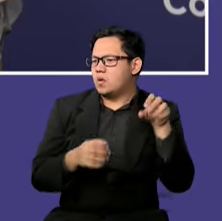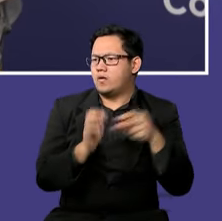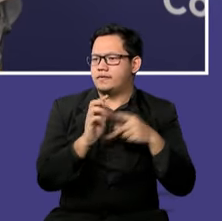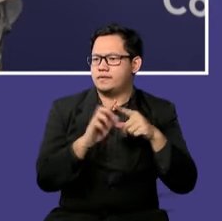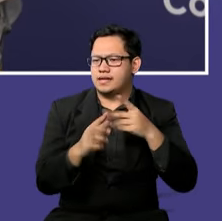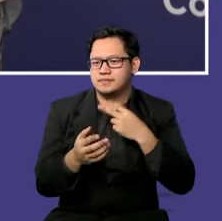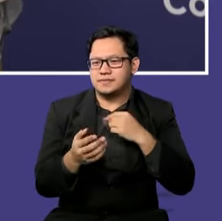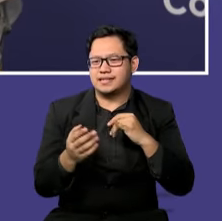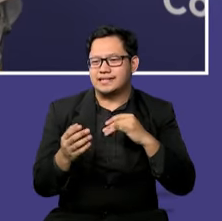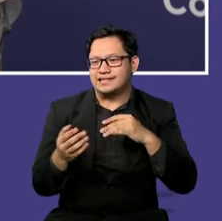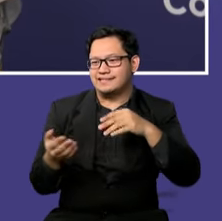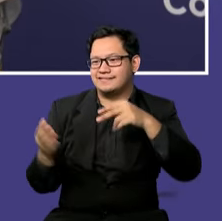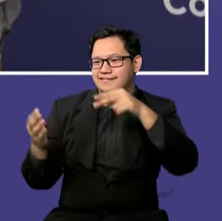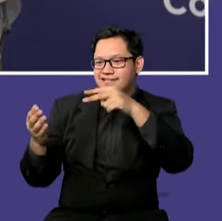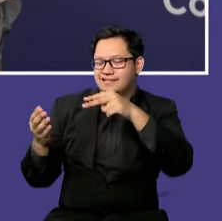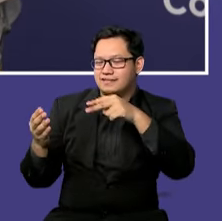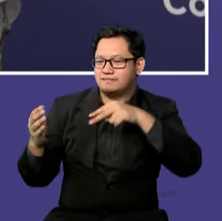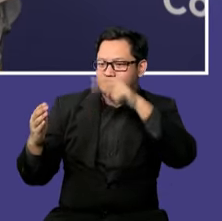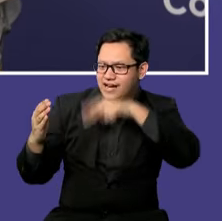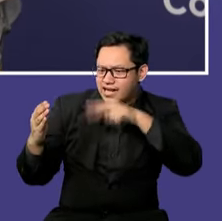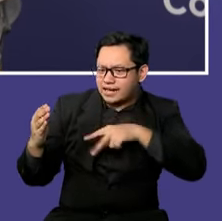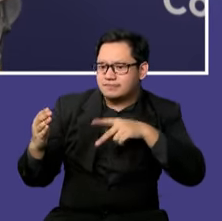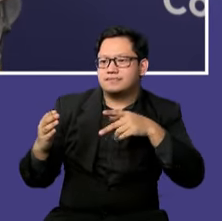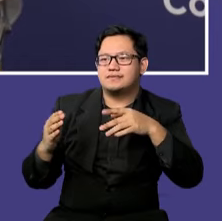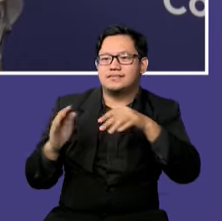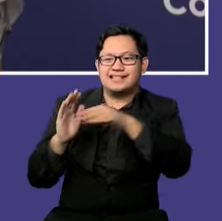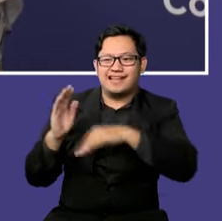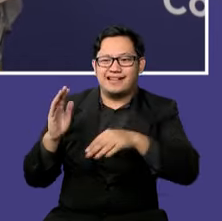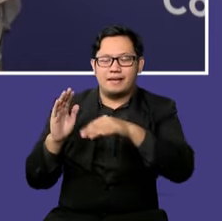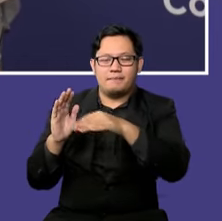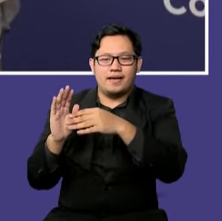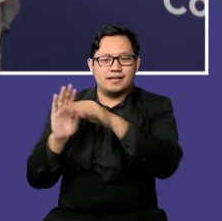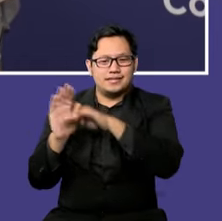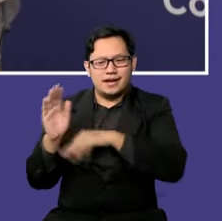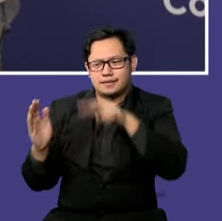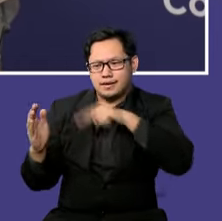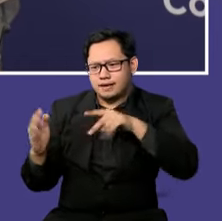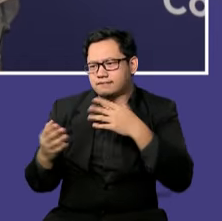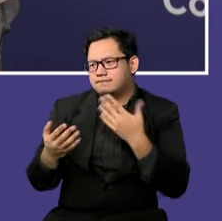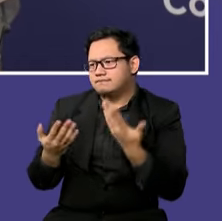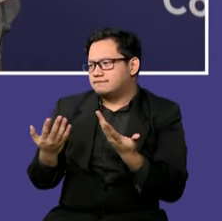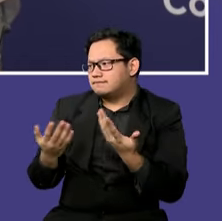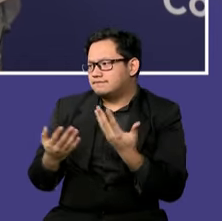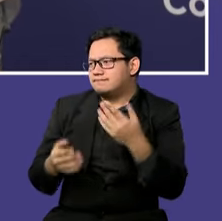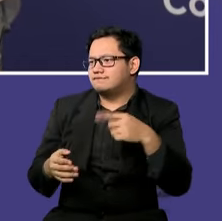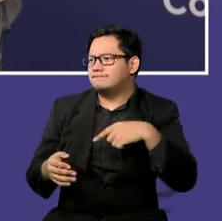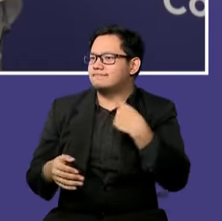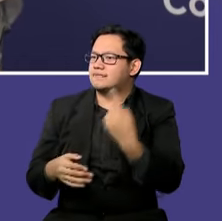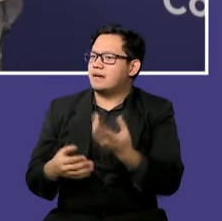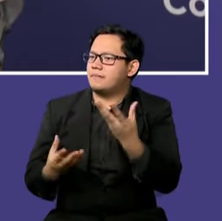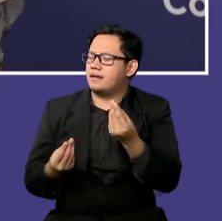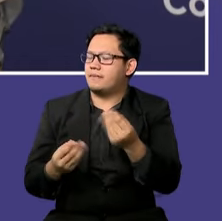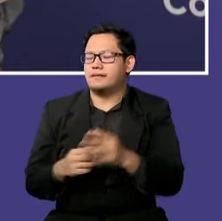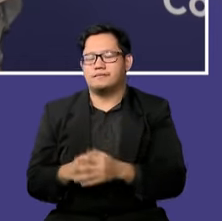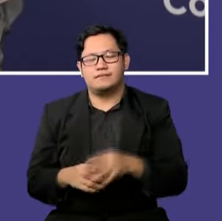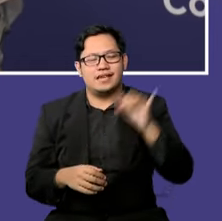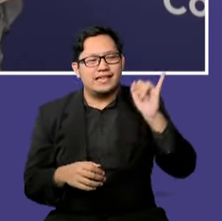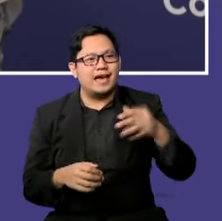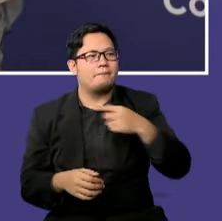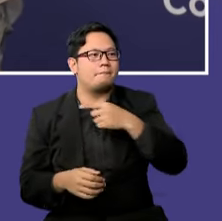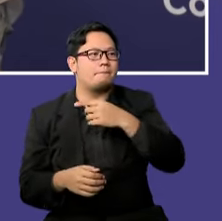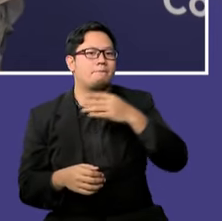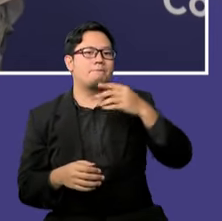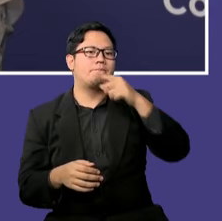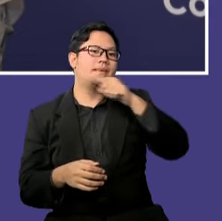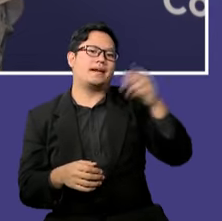kalau datang besok bisa kuning ya Jadi kalau data masuk harian Mbak Evi cuma kita mengukur perubahan